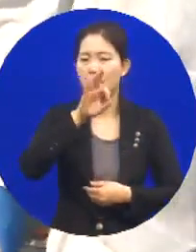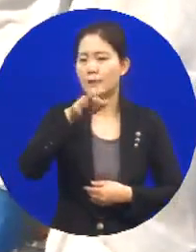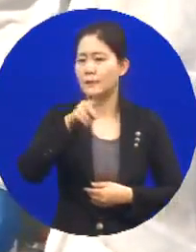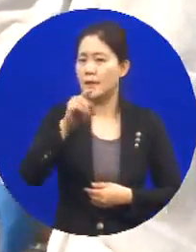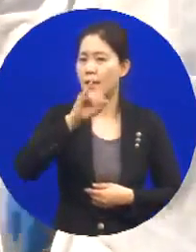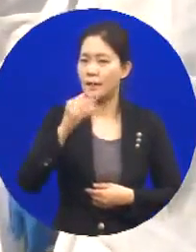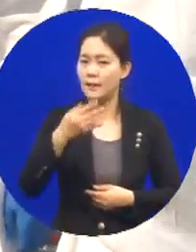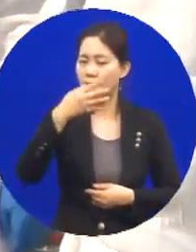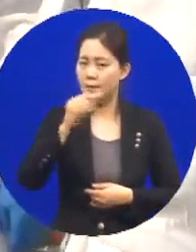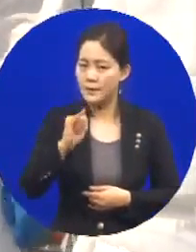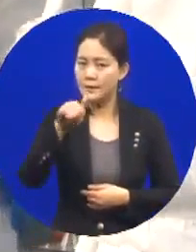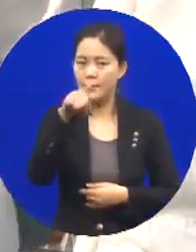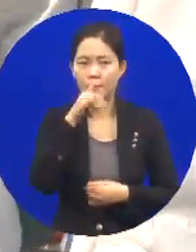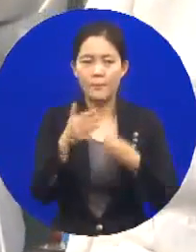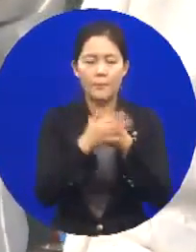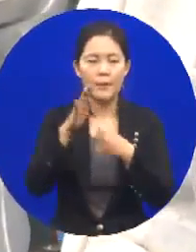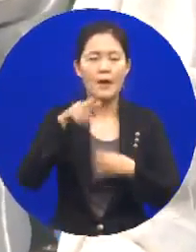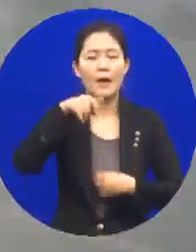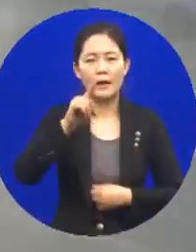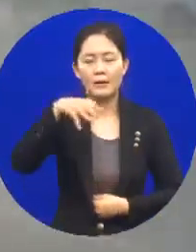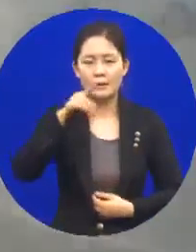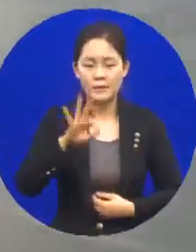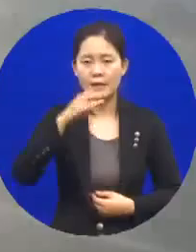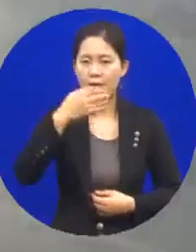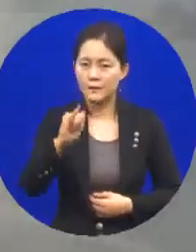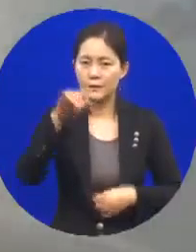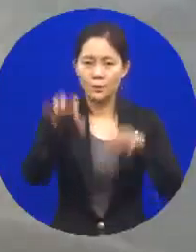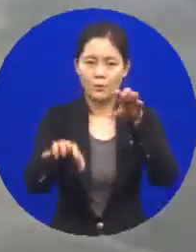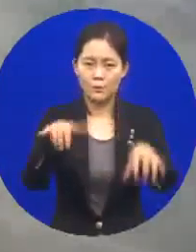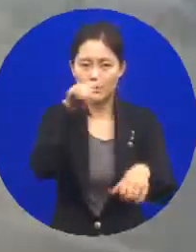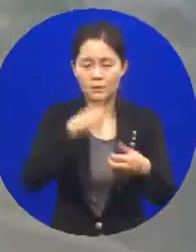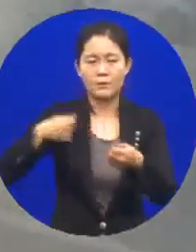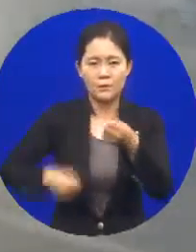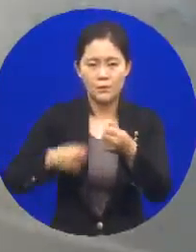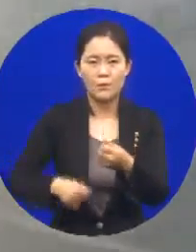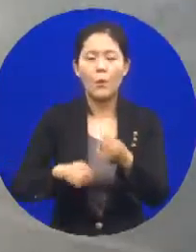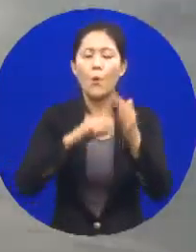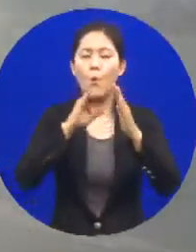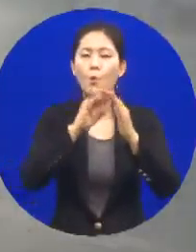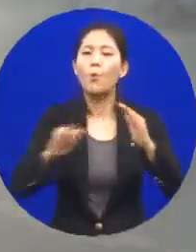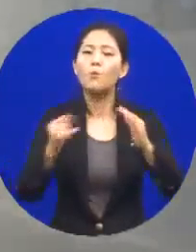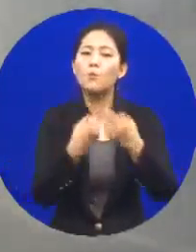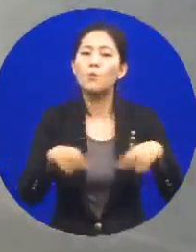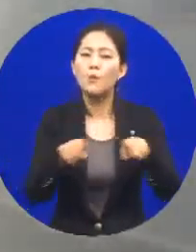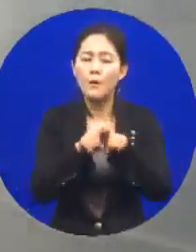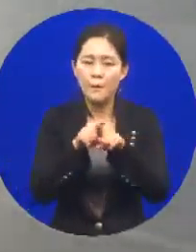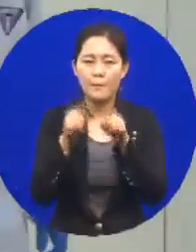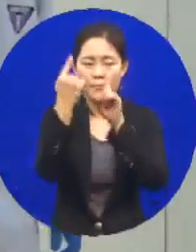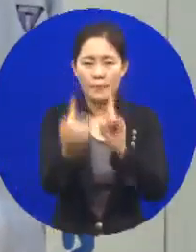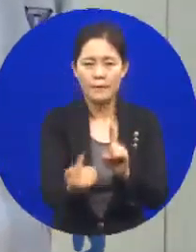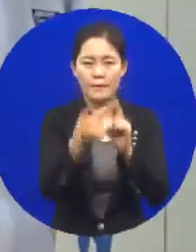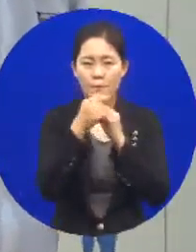제1리와 지방도 325호선 백암면 가창리 두 곳이며 공무원들이 2인 1조, 1일 3교대로